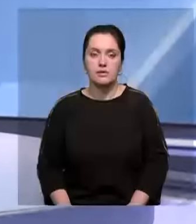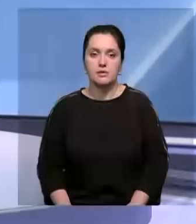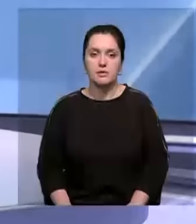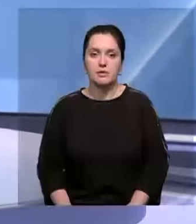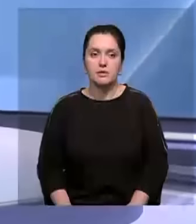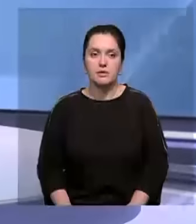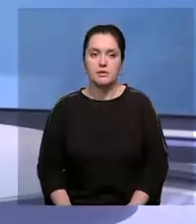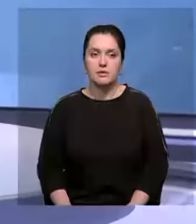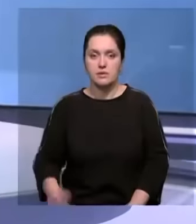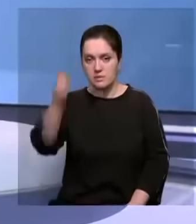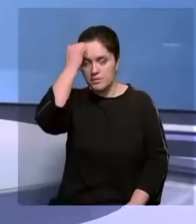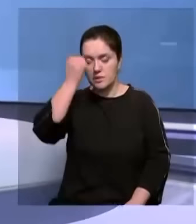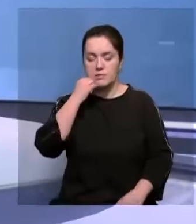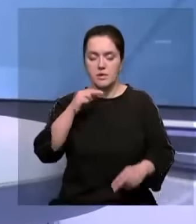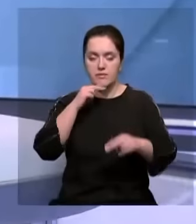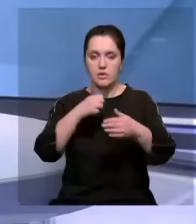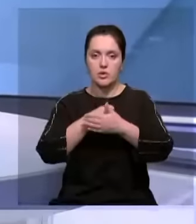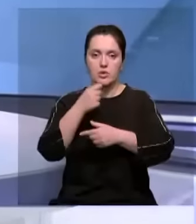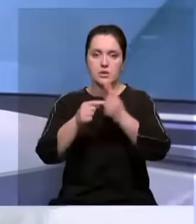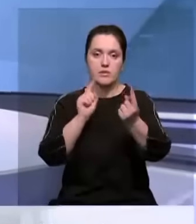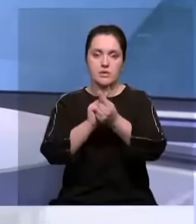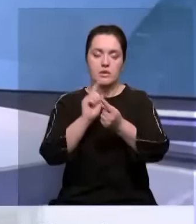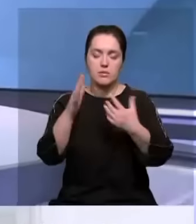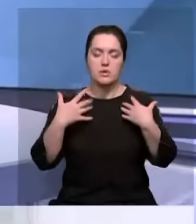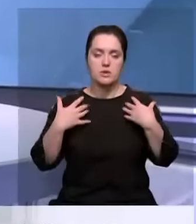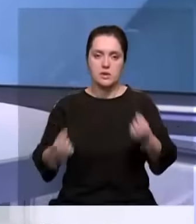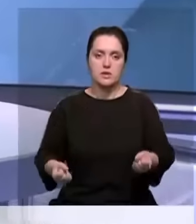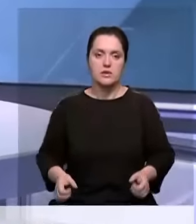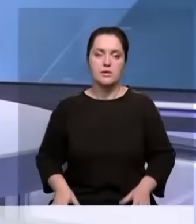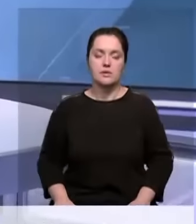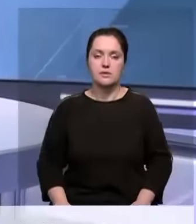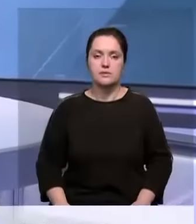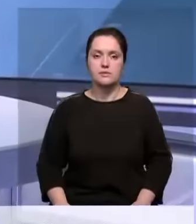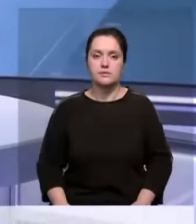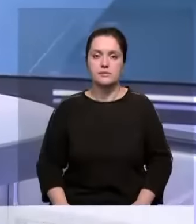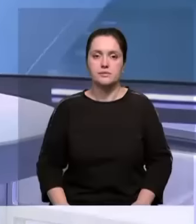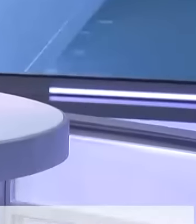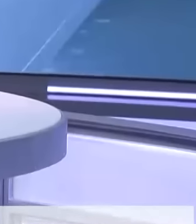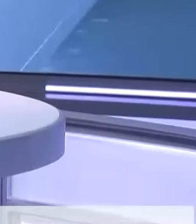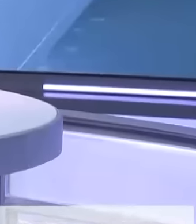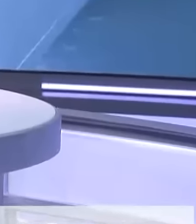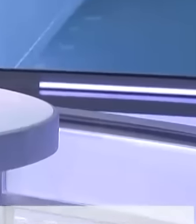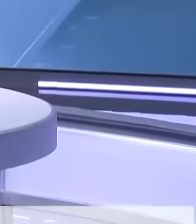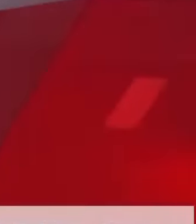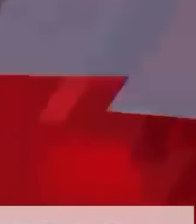На этом наш выпуск завершен. Спасибо, что были с нами. Всего доброго.